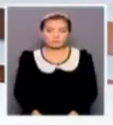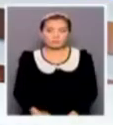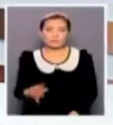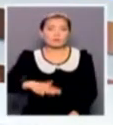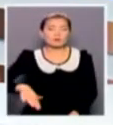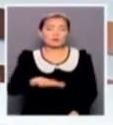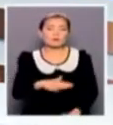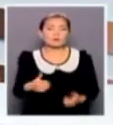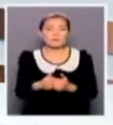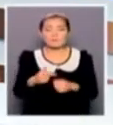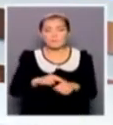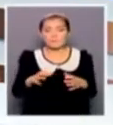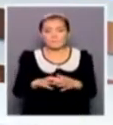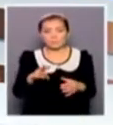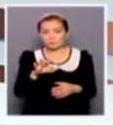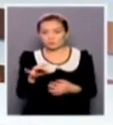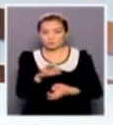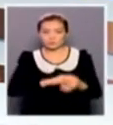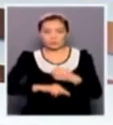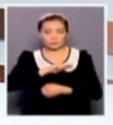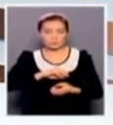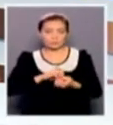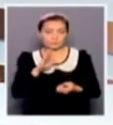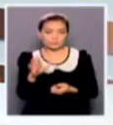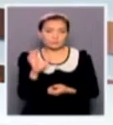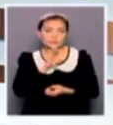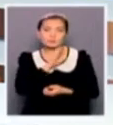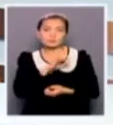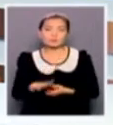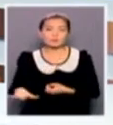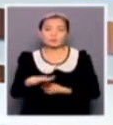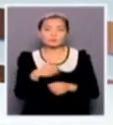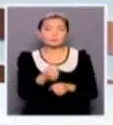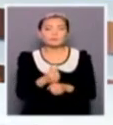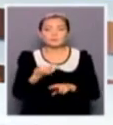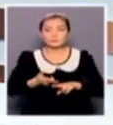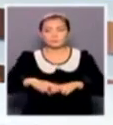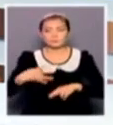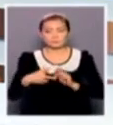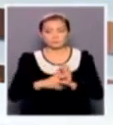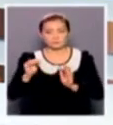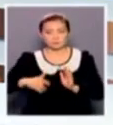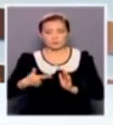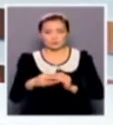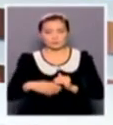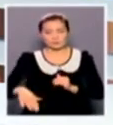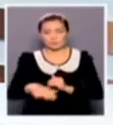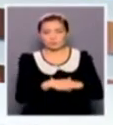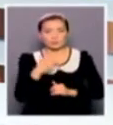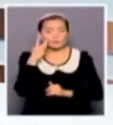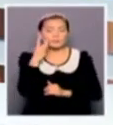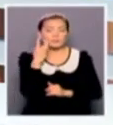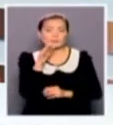Шахар шеткеріндегі полигондарға тазалық жұмыстары жүргізілді. Батыс өңірлік қолбасшылығының саперлері 48 мың гектарлық алаңды жарылмаған